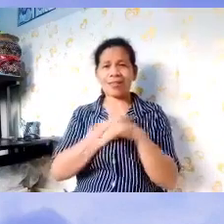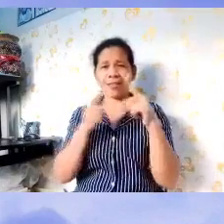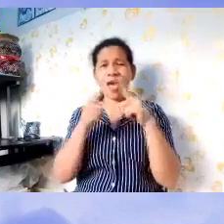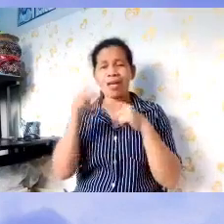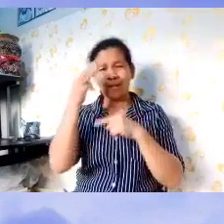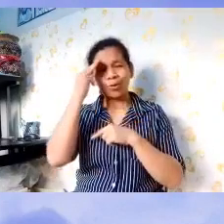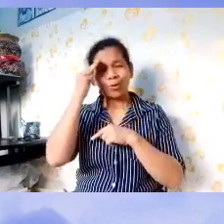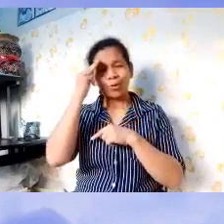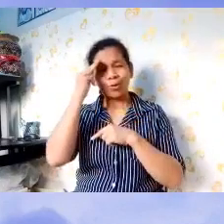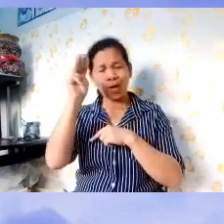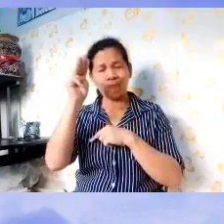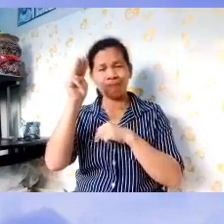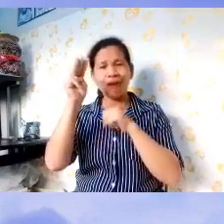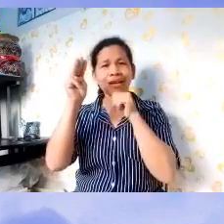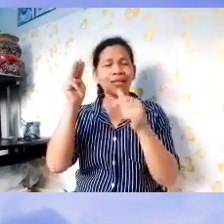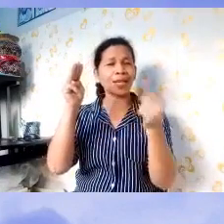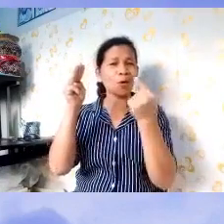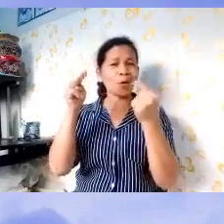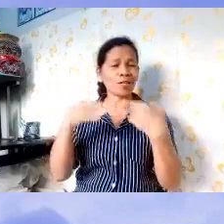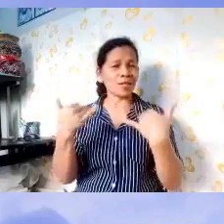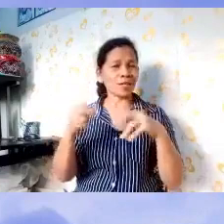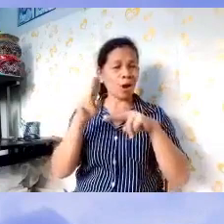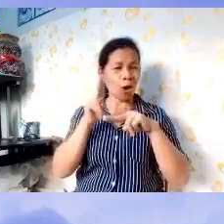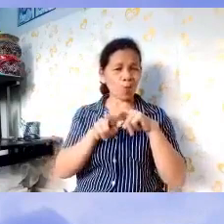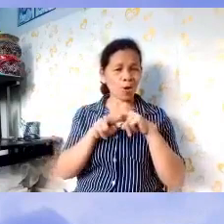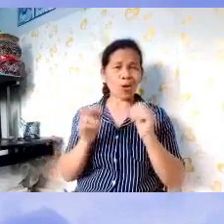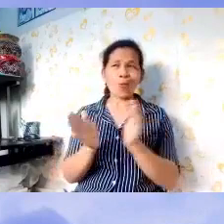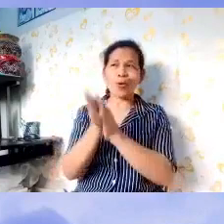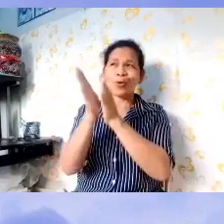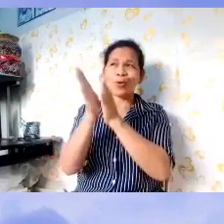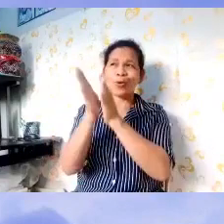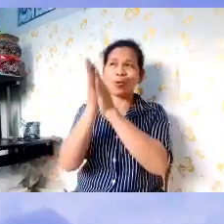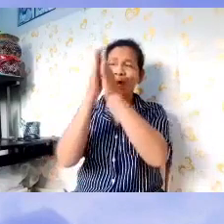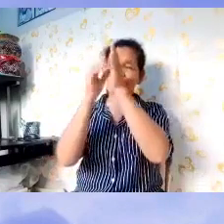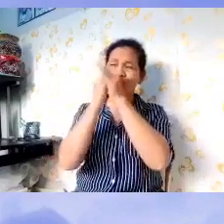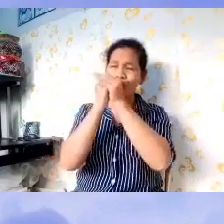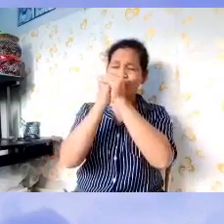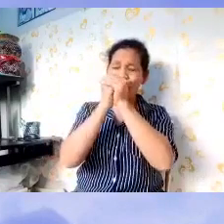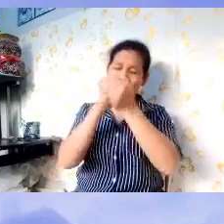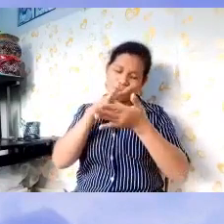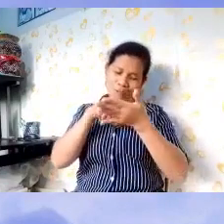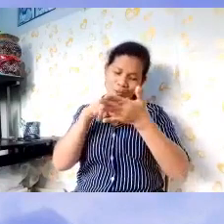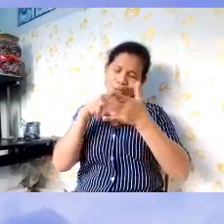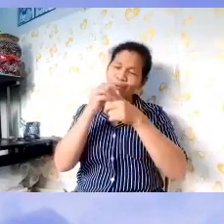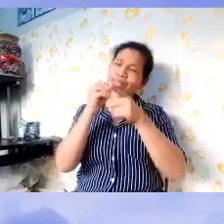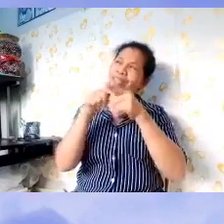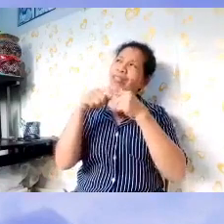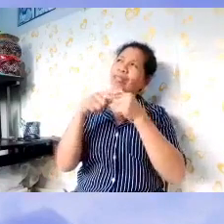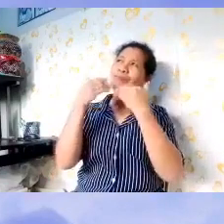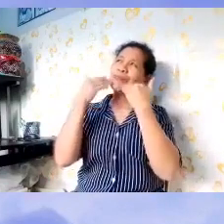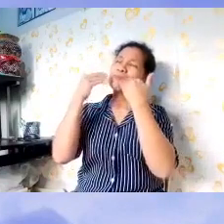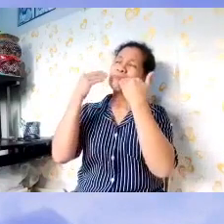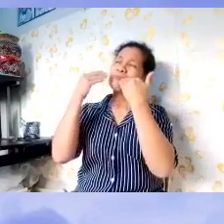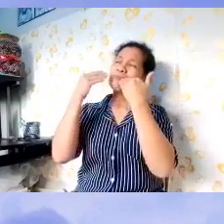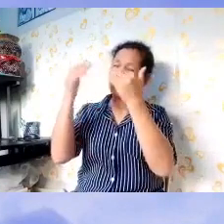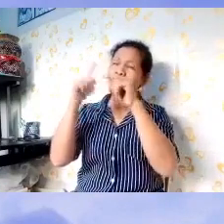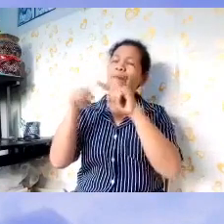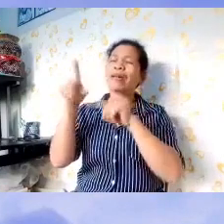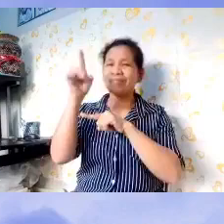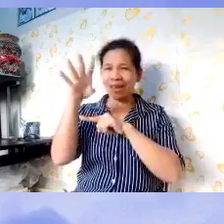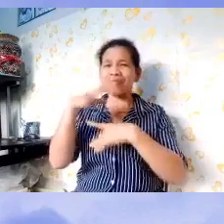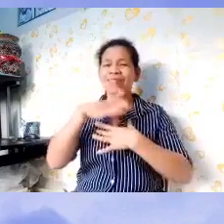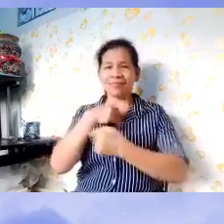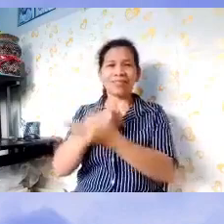niya tayong umpo, nagpupuri at sumasamba sa Kanya, nagpapasalamat. Gusto niya tayo dalisayin at